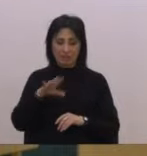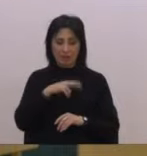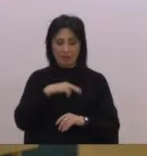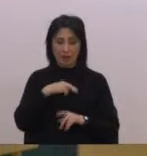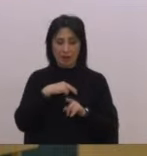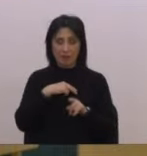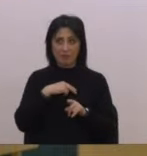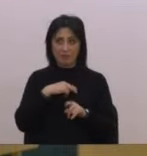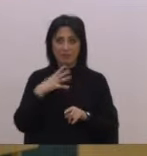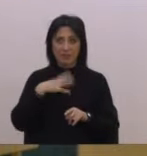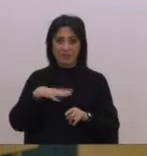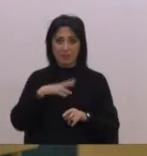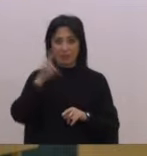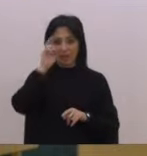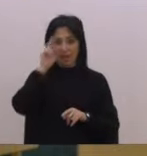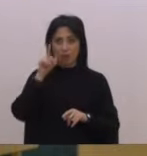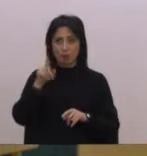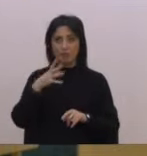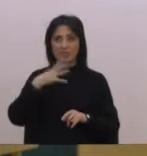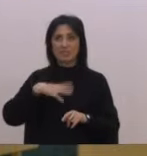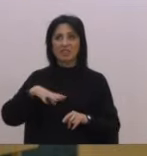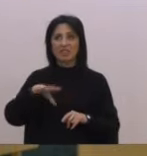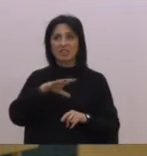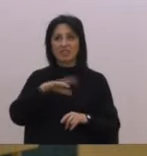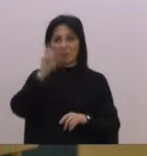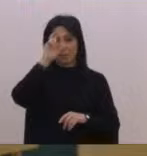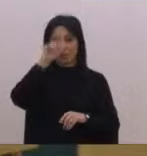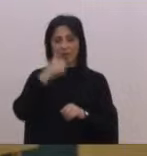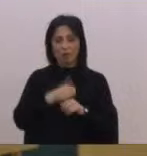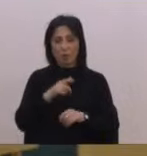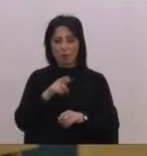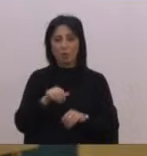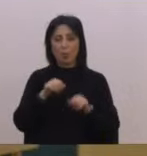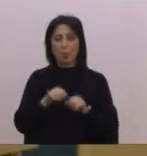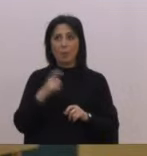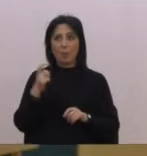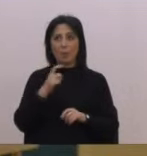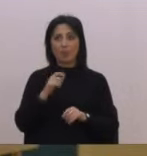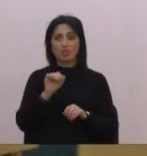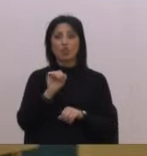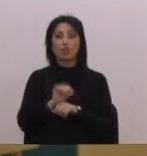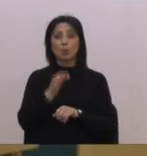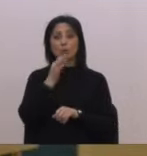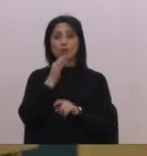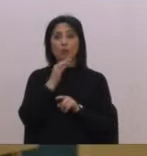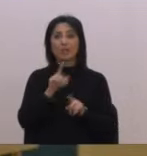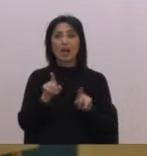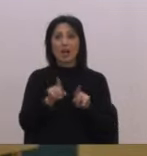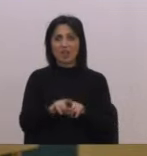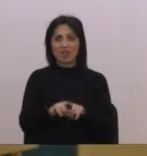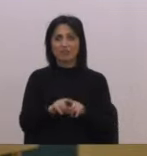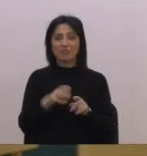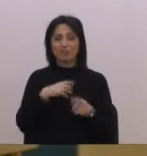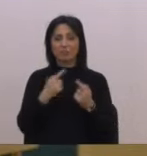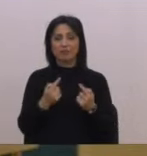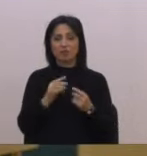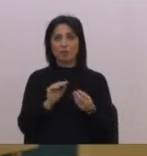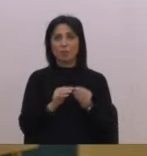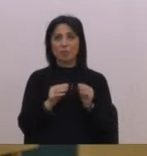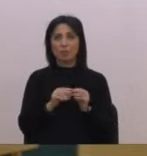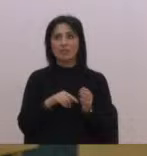პარლამენტს, საქართველოს ხელისუფლებას, საქართველოს მთავრობას უფლებამოსილება შეუჩერდება ასეთ მნიშვნელოვან